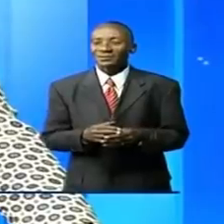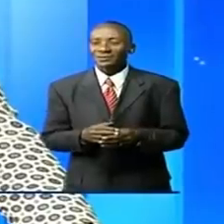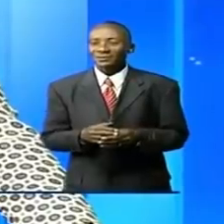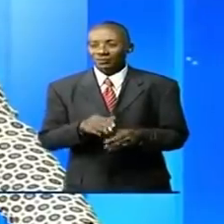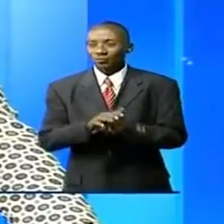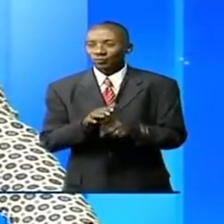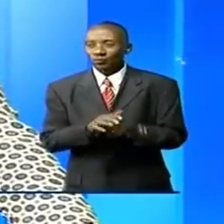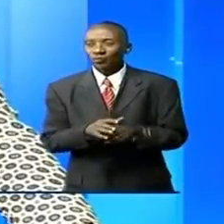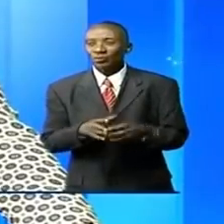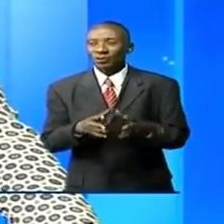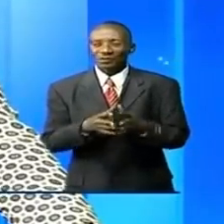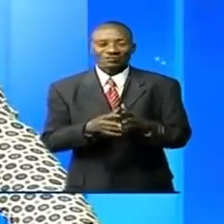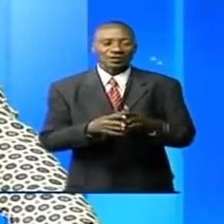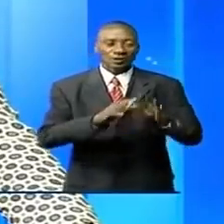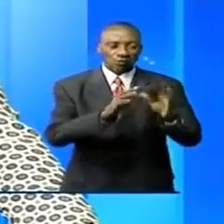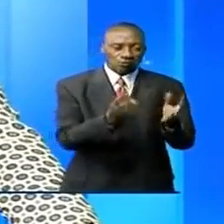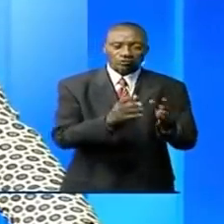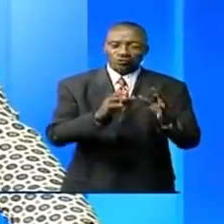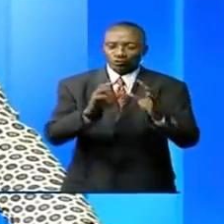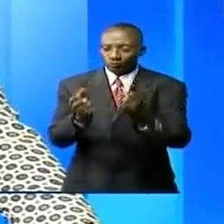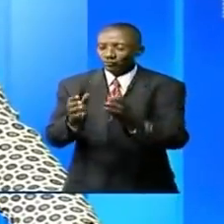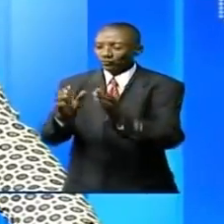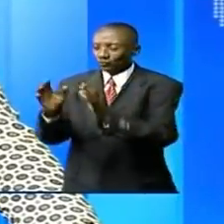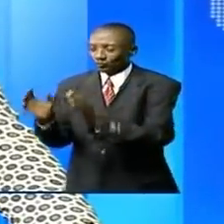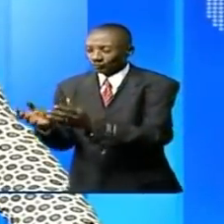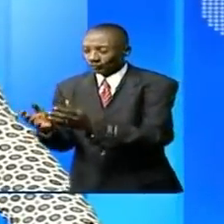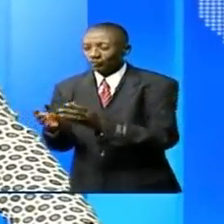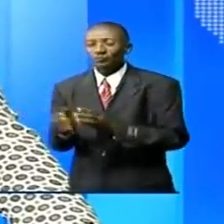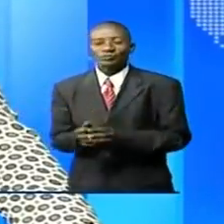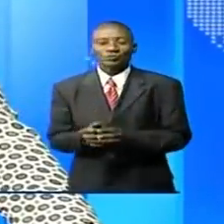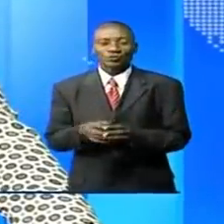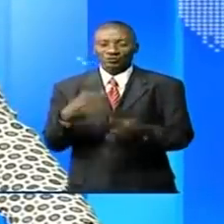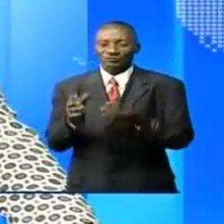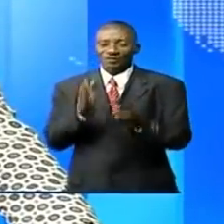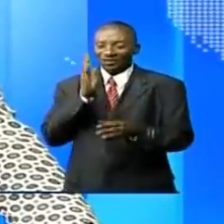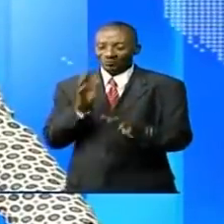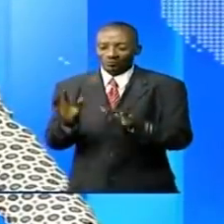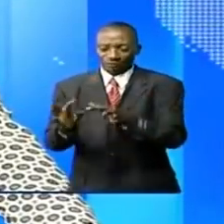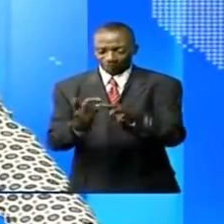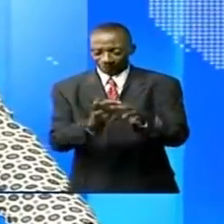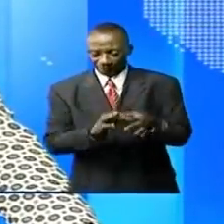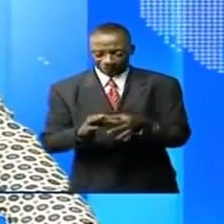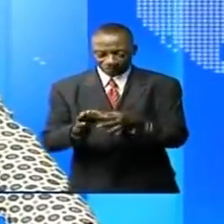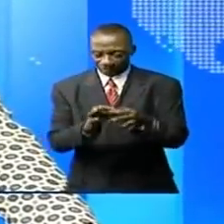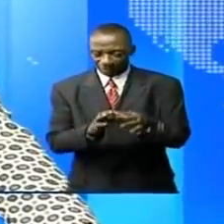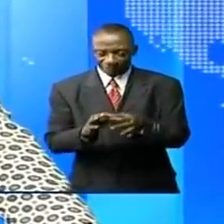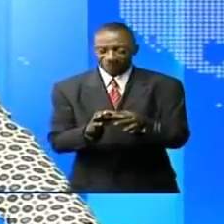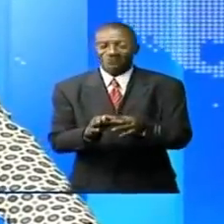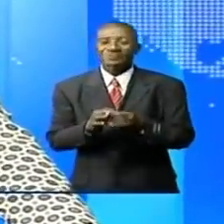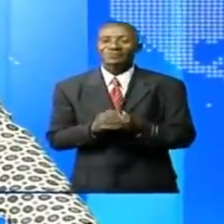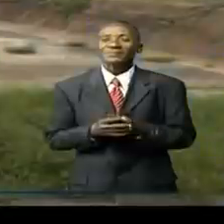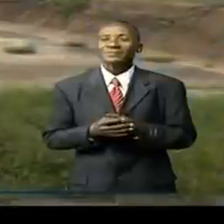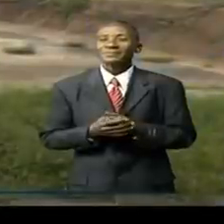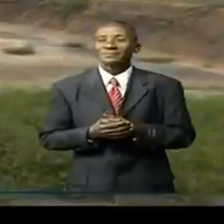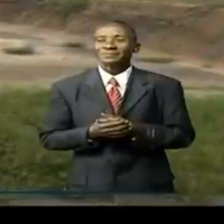commissaire générale en charge de l'environnement et les partenaires. Un reportage de Joël Makela rendu par Emmanuel la commissaire.